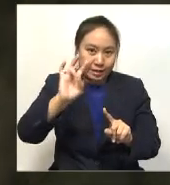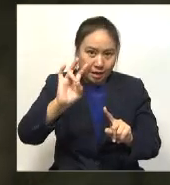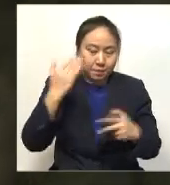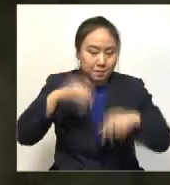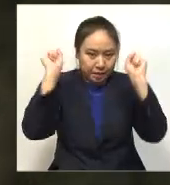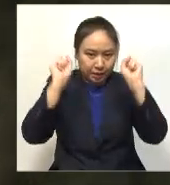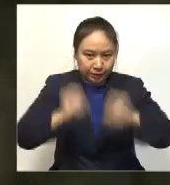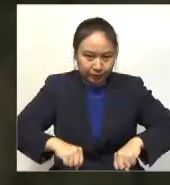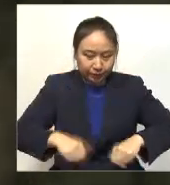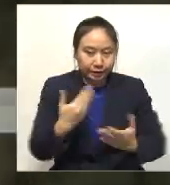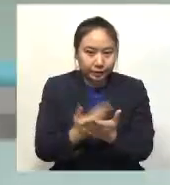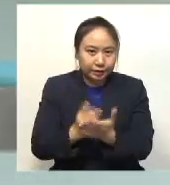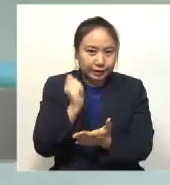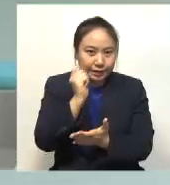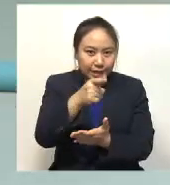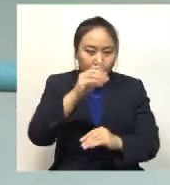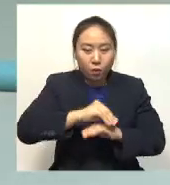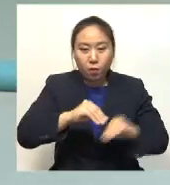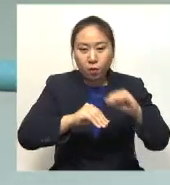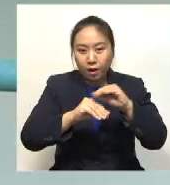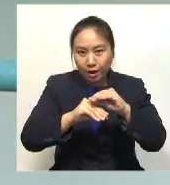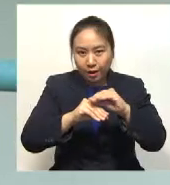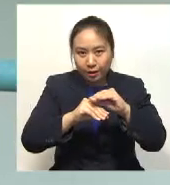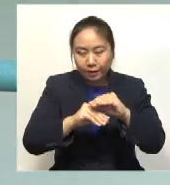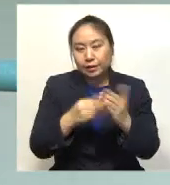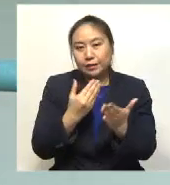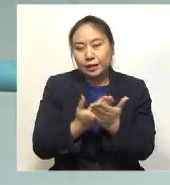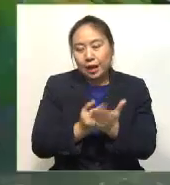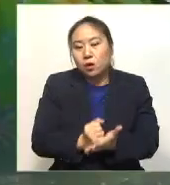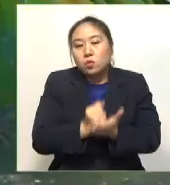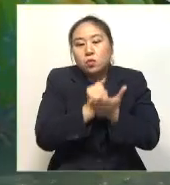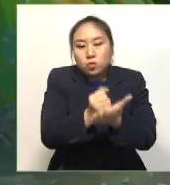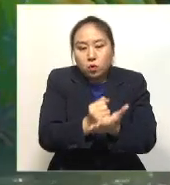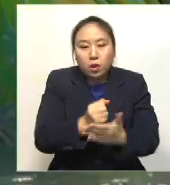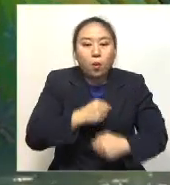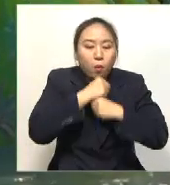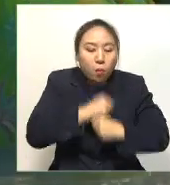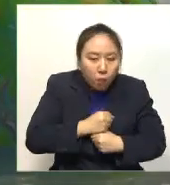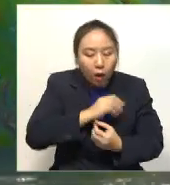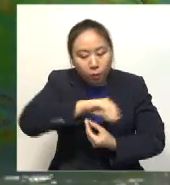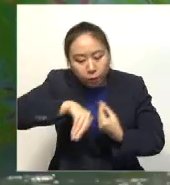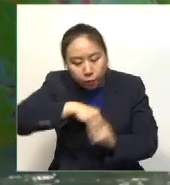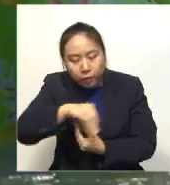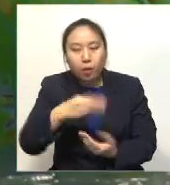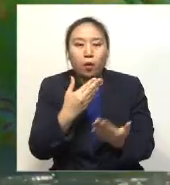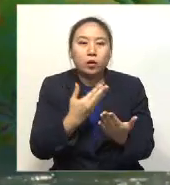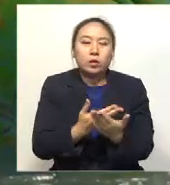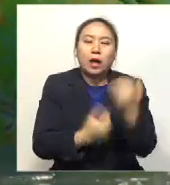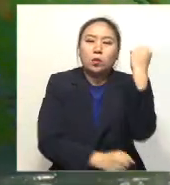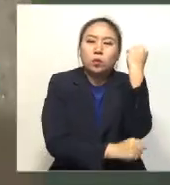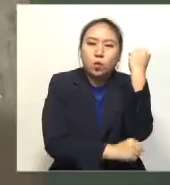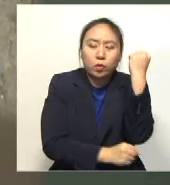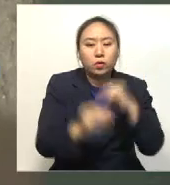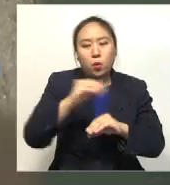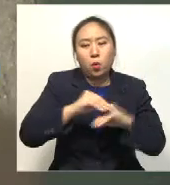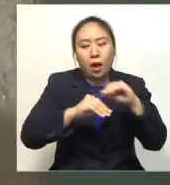มีมติอนุมัติการจ่ายเงินในโครงการมาตรการให้เงินสงเคราะห์เพื่อการยังชีพแก่ผู้สูงอายุที่มีรายได้น้อย